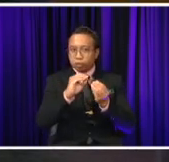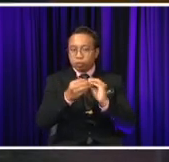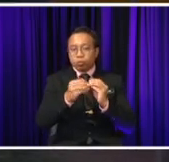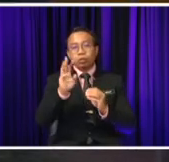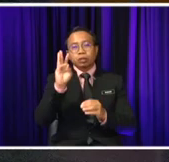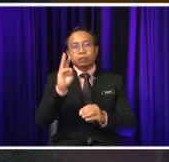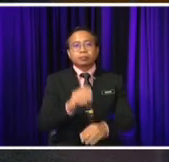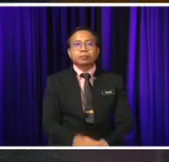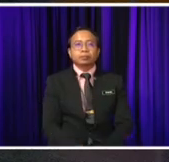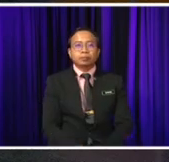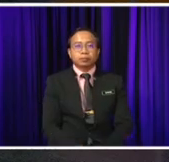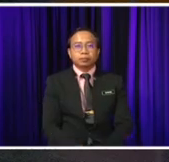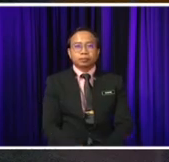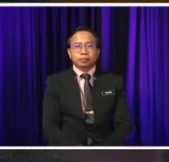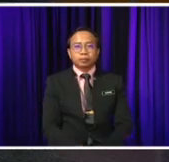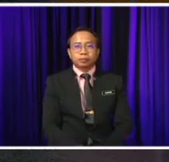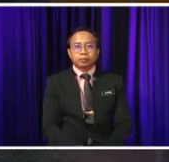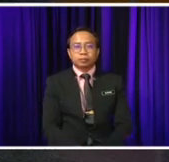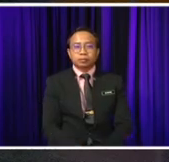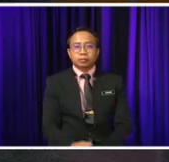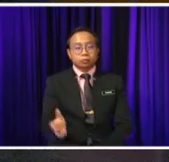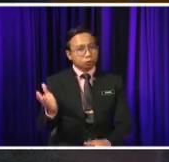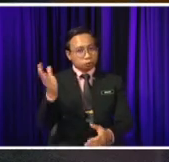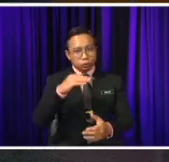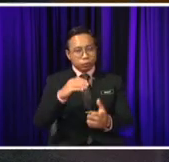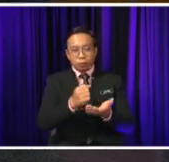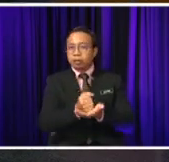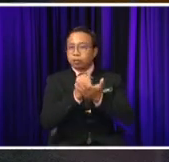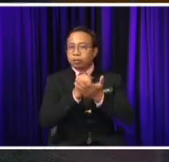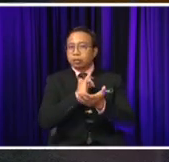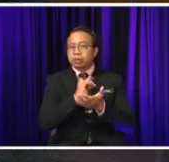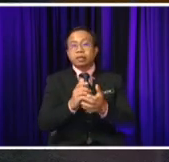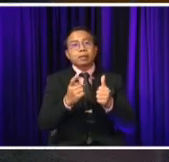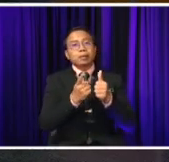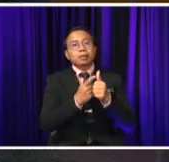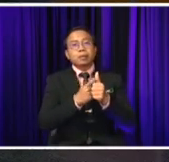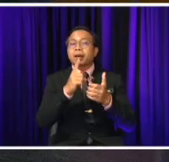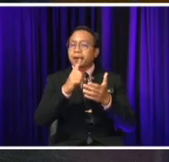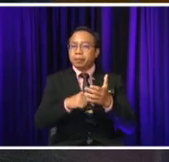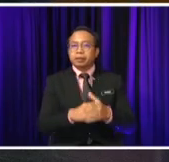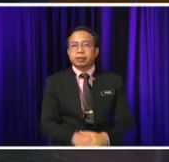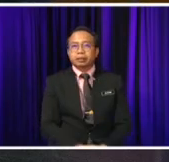Oke boleh Ustadz Oke bantu saya yang pertama